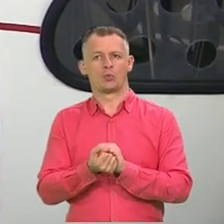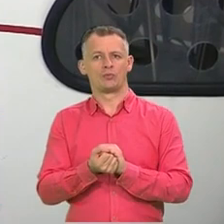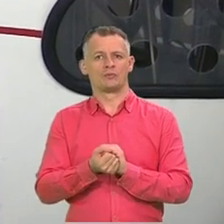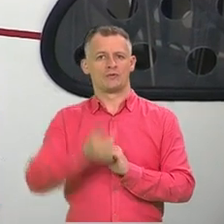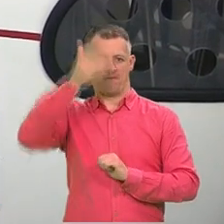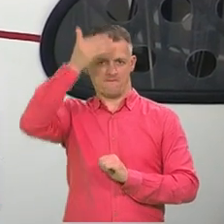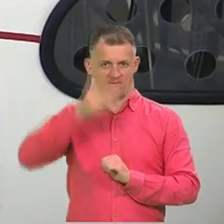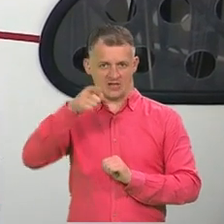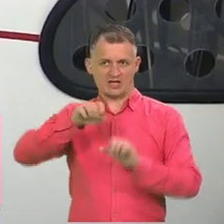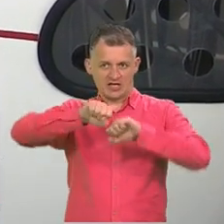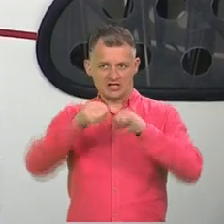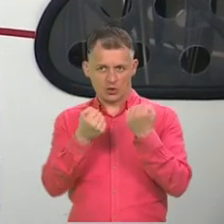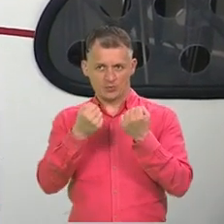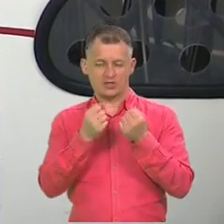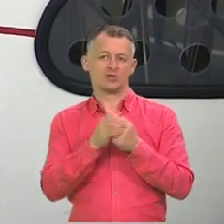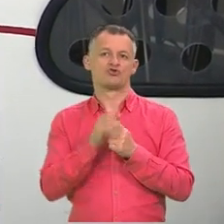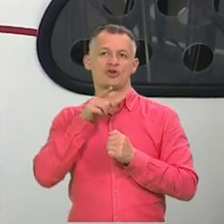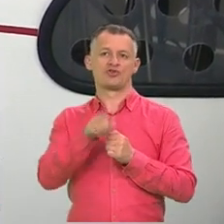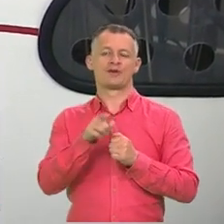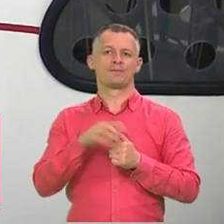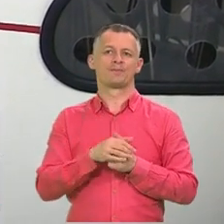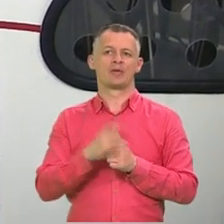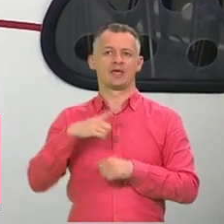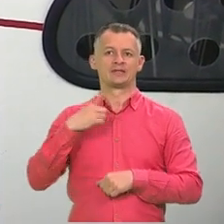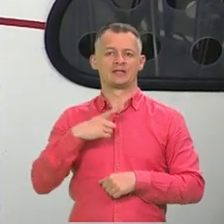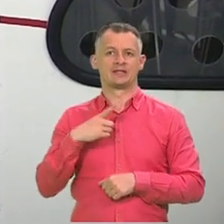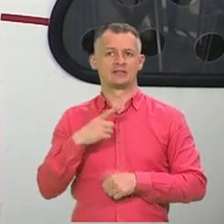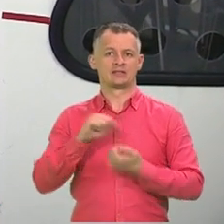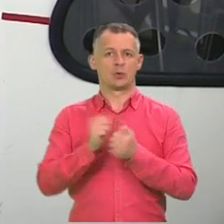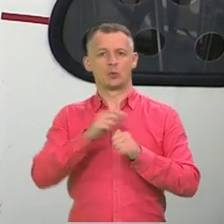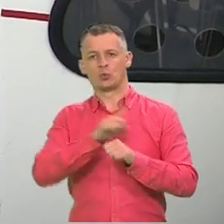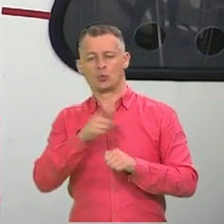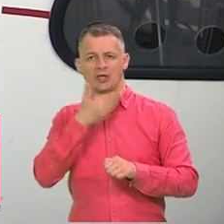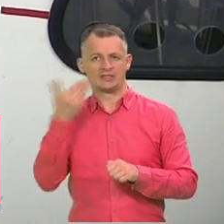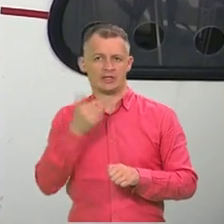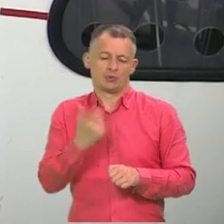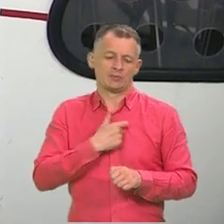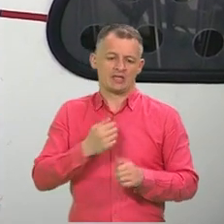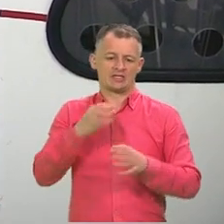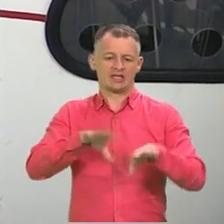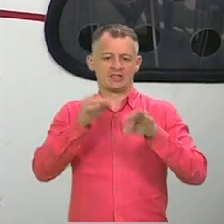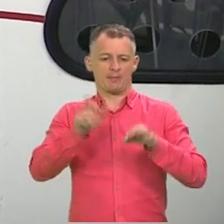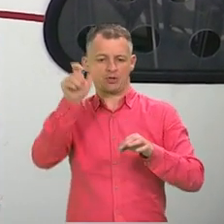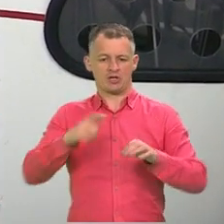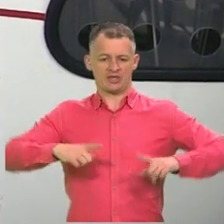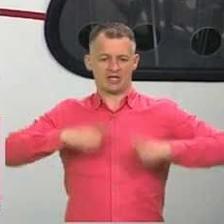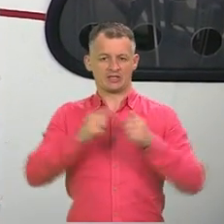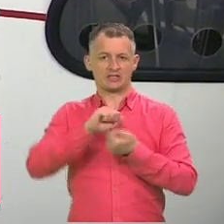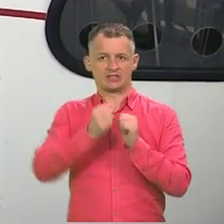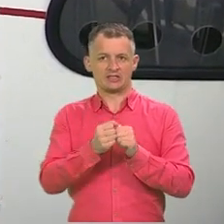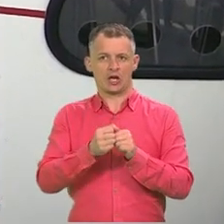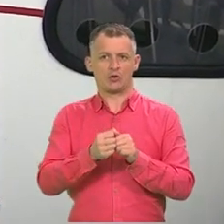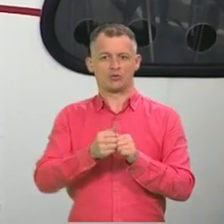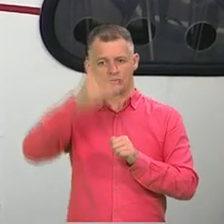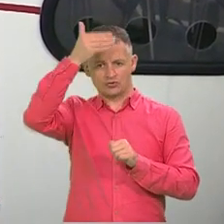suprafața a cedat și în această situație există sau nu există nicio șansă de a găsi supraviețuitori, fie suprafața